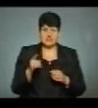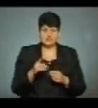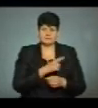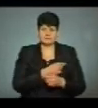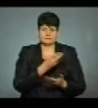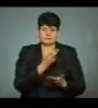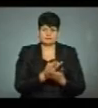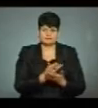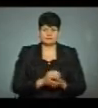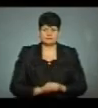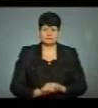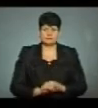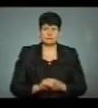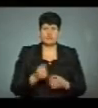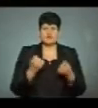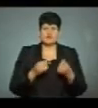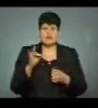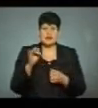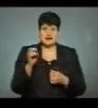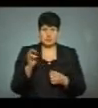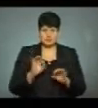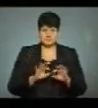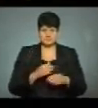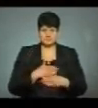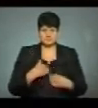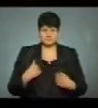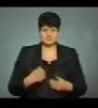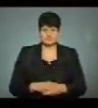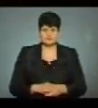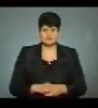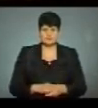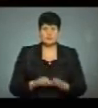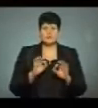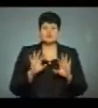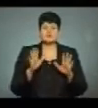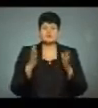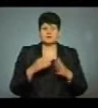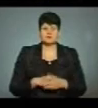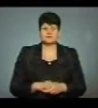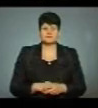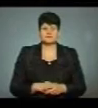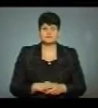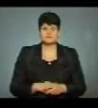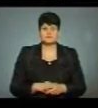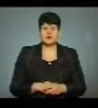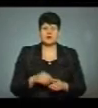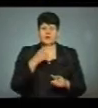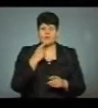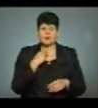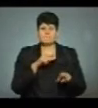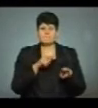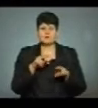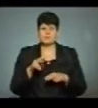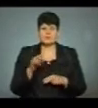госпіталізували. Водій «Рено» відмовився від коментарів. А розкажіть, будь ласка, що сталося? За словами патрульного